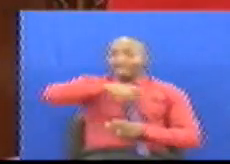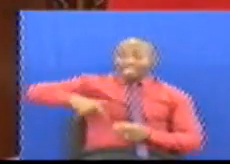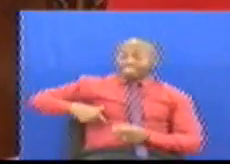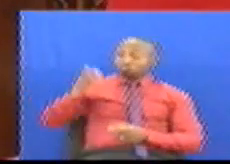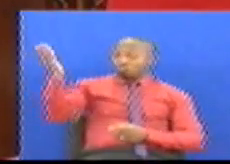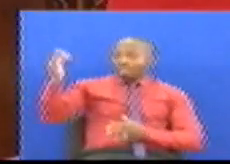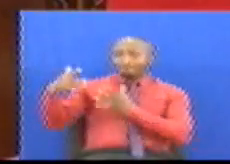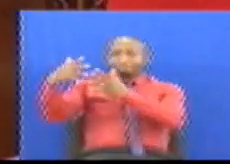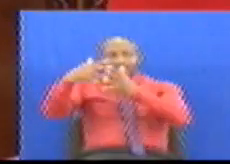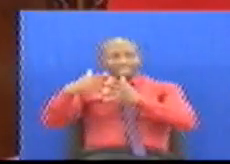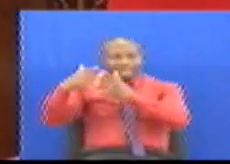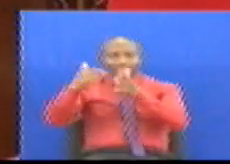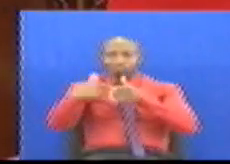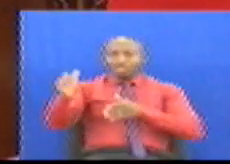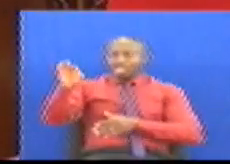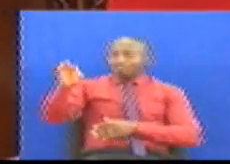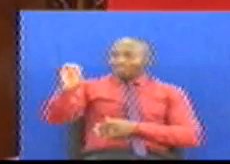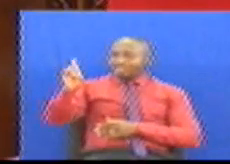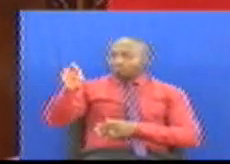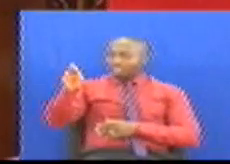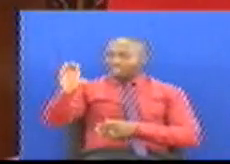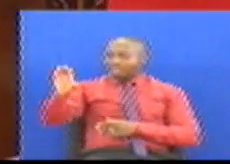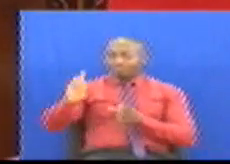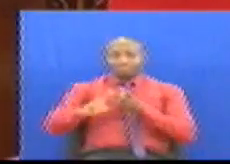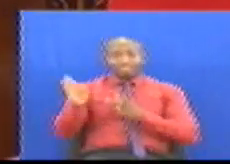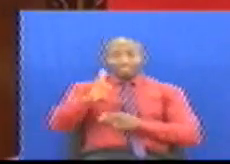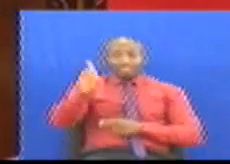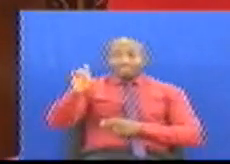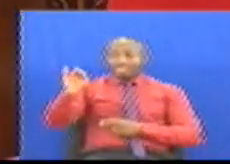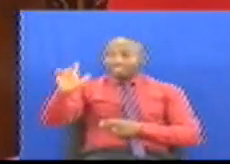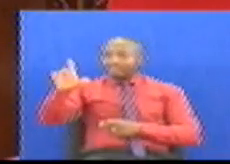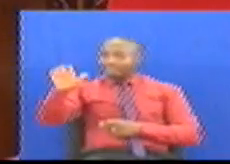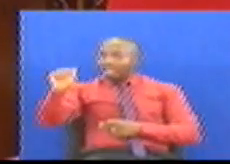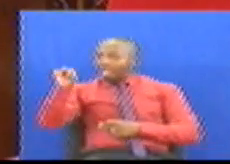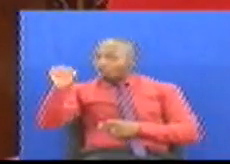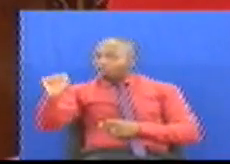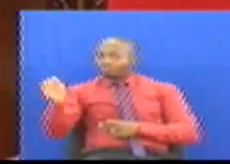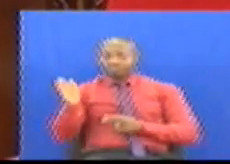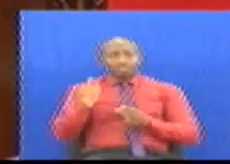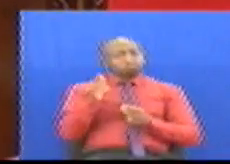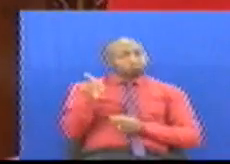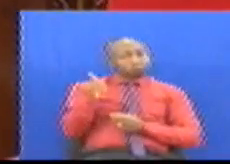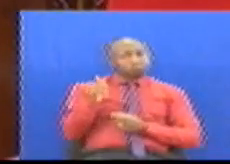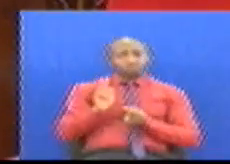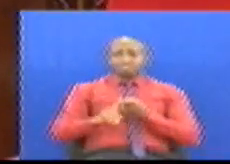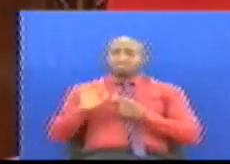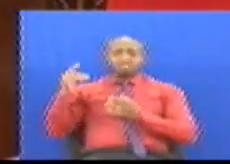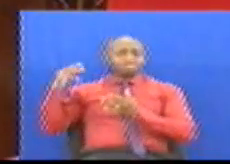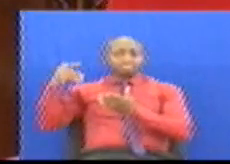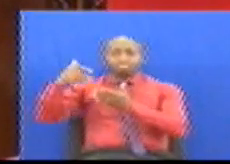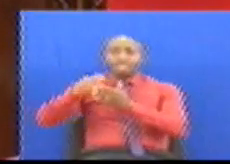Marekani anaitwa Franklin Delano Roosevelt. Amekaa pale temu